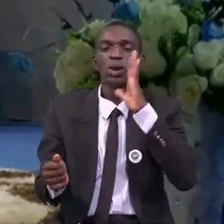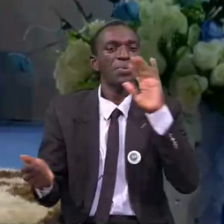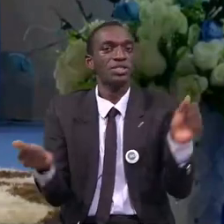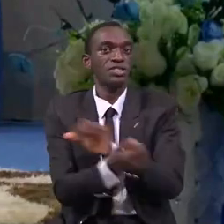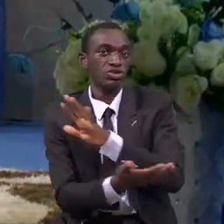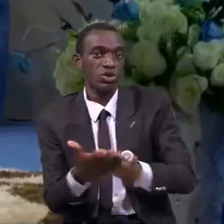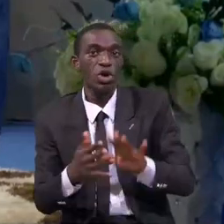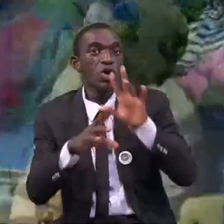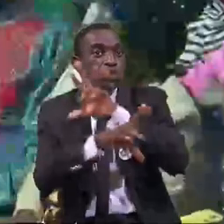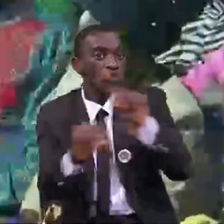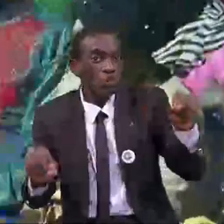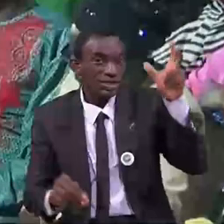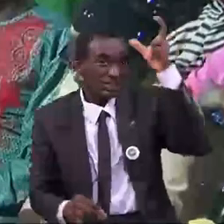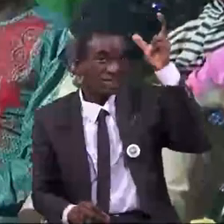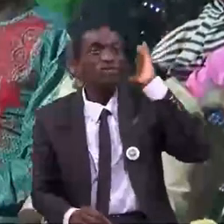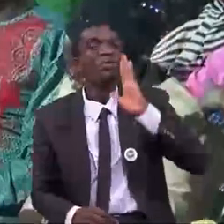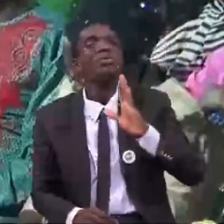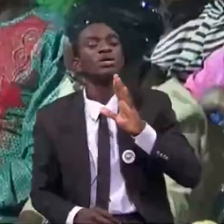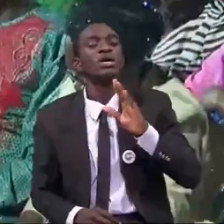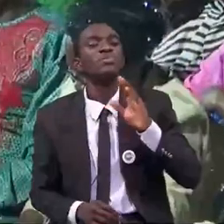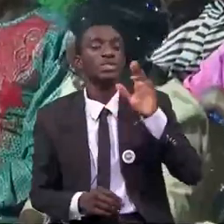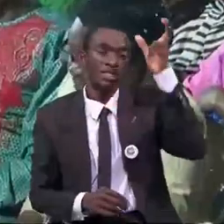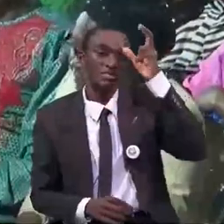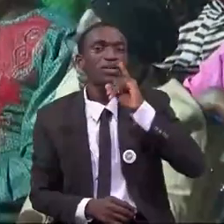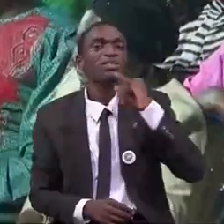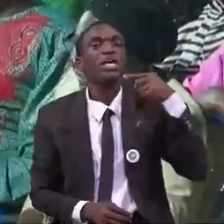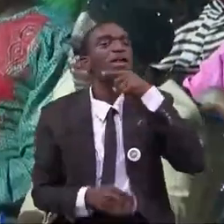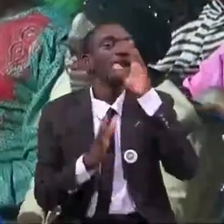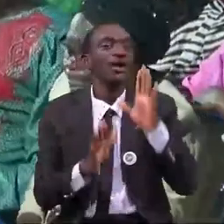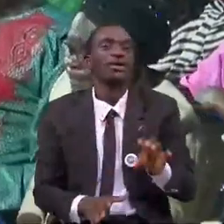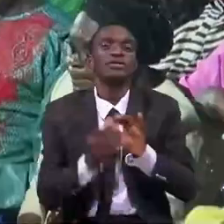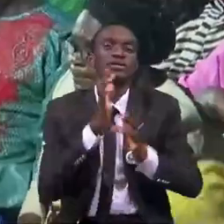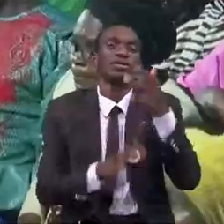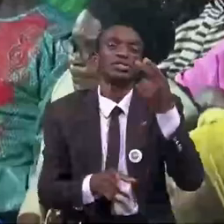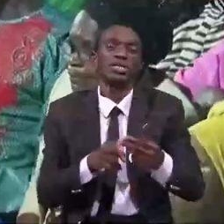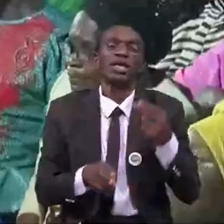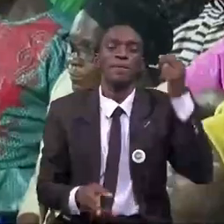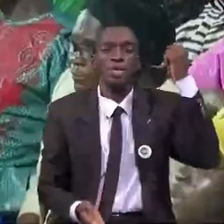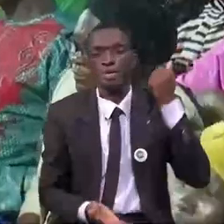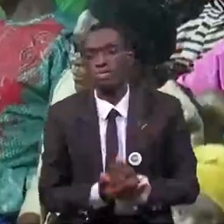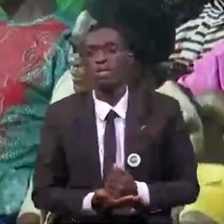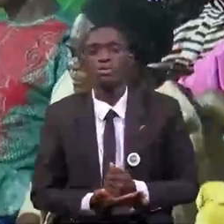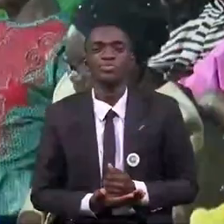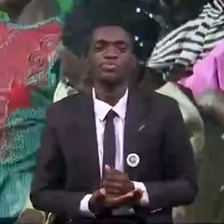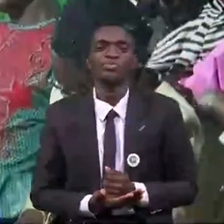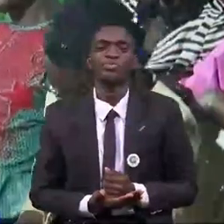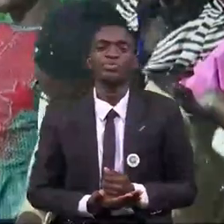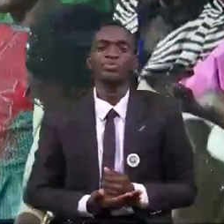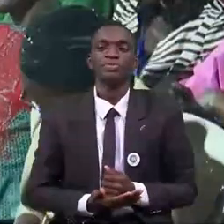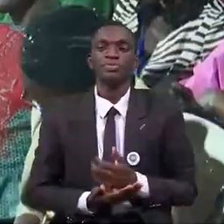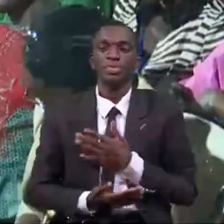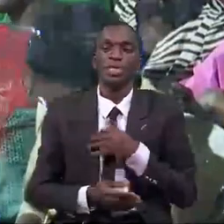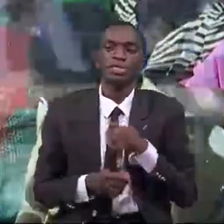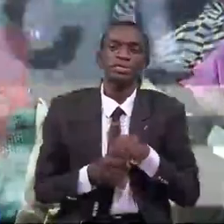Dieu il dit que tout ce qui vous protège tout ce qui est autour de vous tout sera détruit non le diable est un